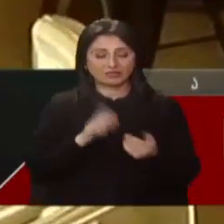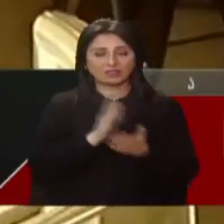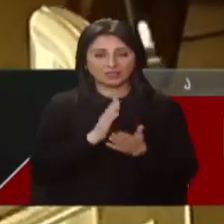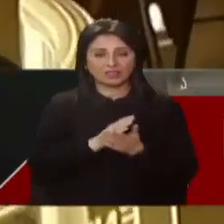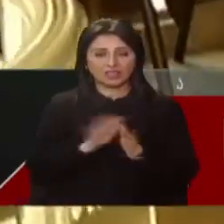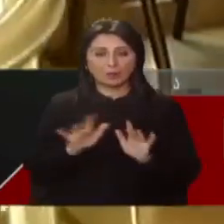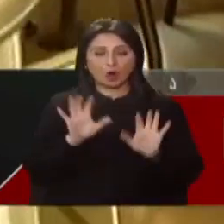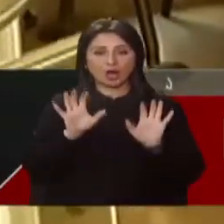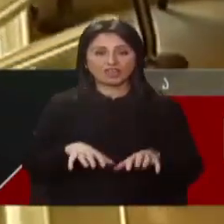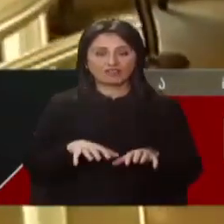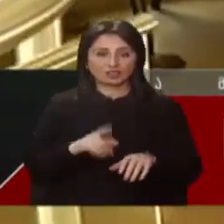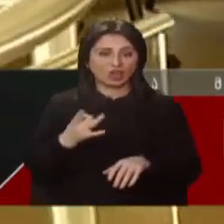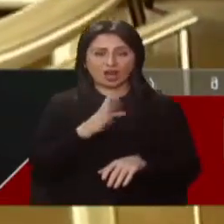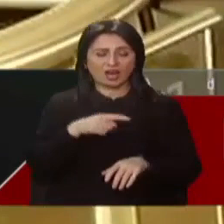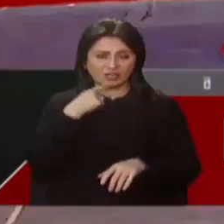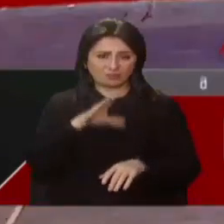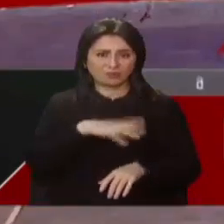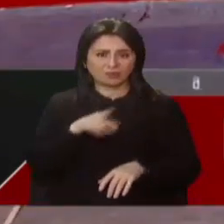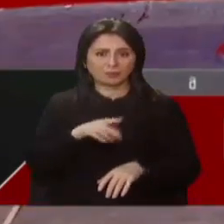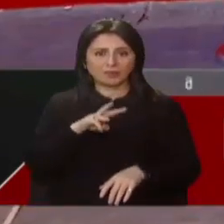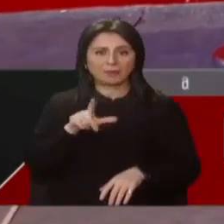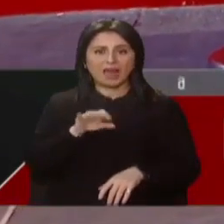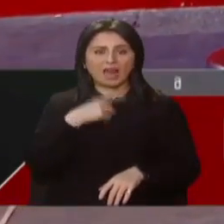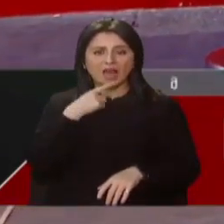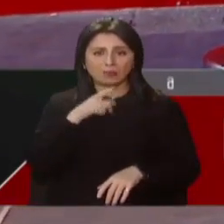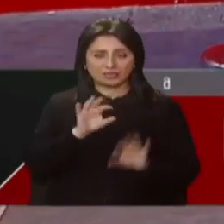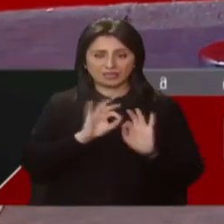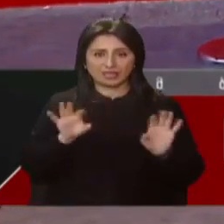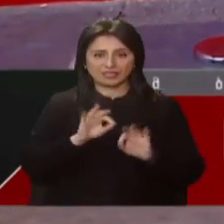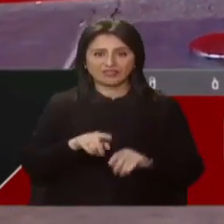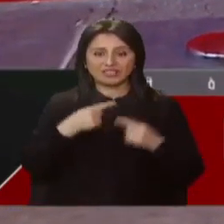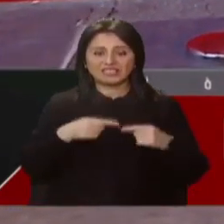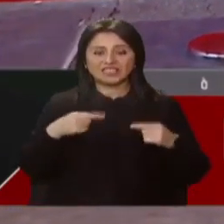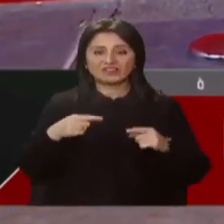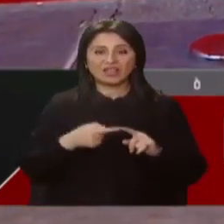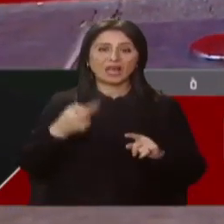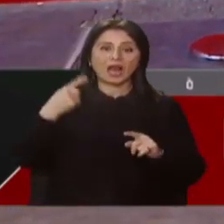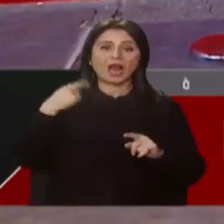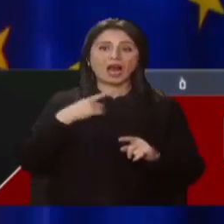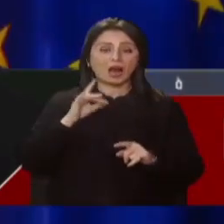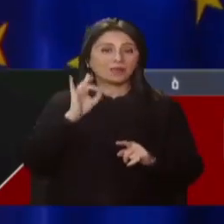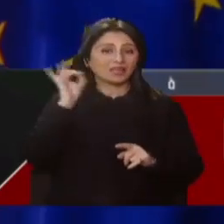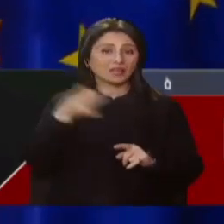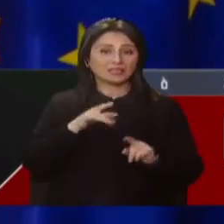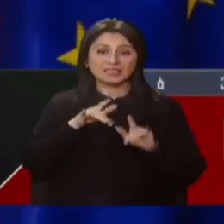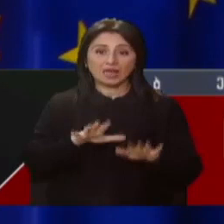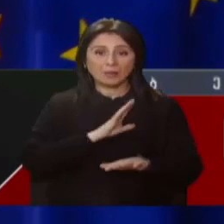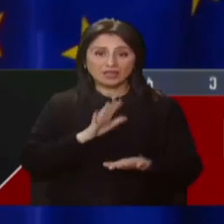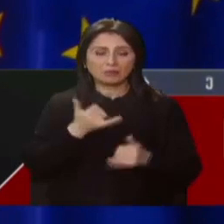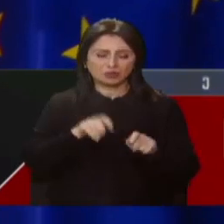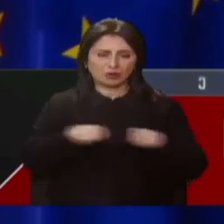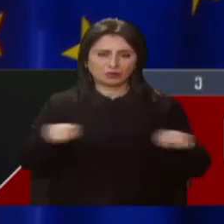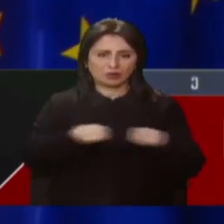აქვთ, მოქმედ თავმჯდომარეს არაერთხელ უხსენებია. მელიას განცხადებების მიხედვით ის სხვადასხვა აქამდე ნაკლებად გახმაურებული საკითხის დღის